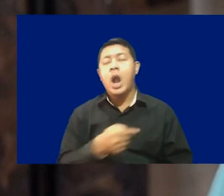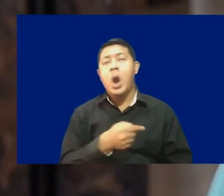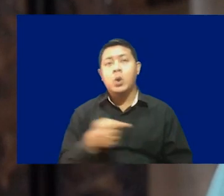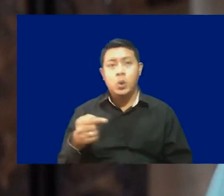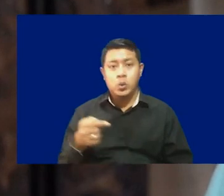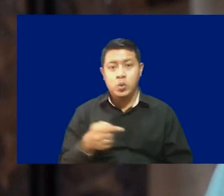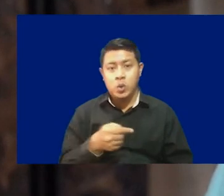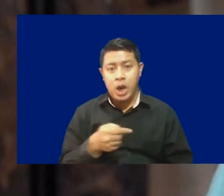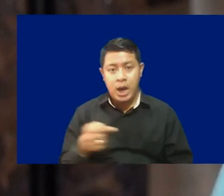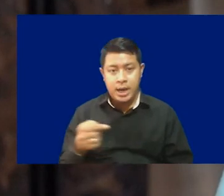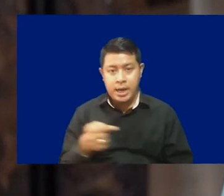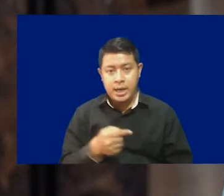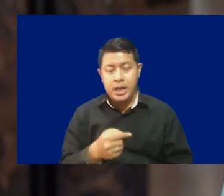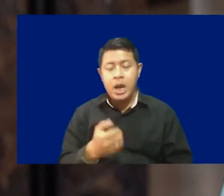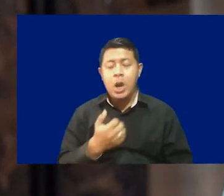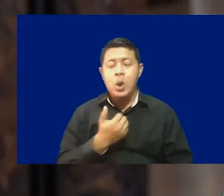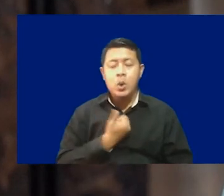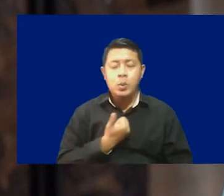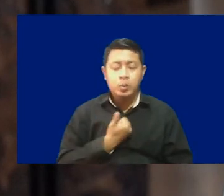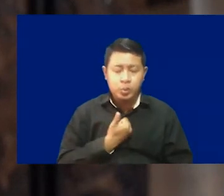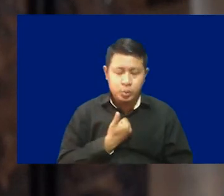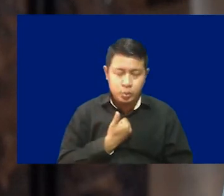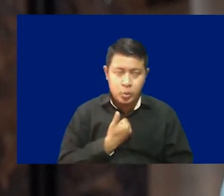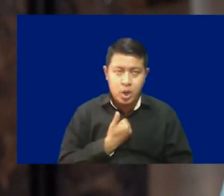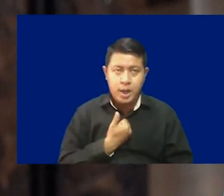penyebabnya, karena kekurangan